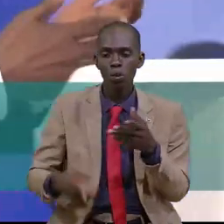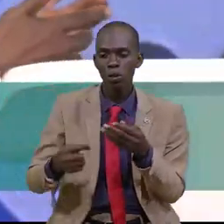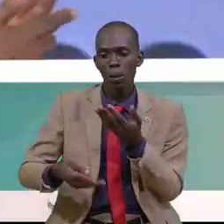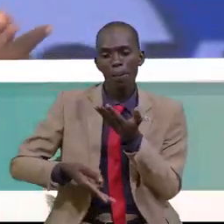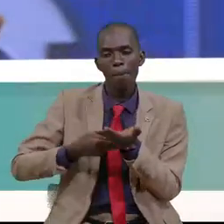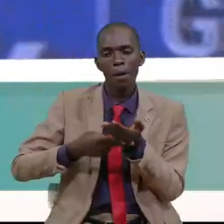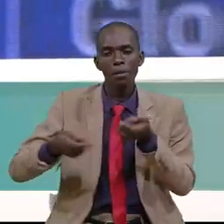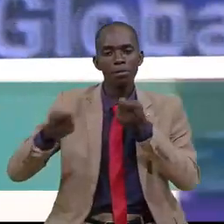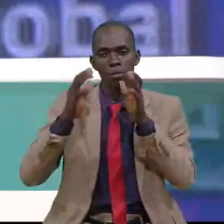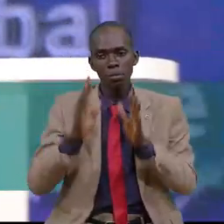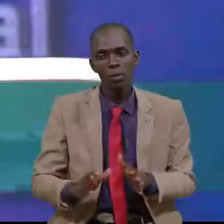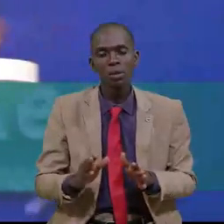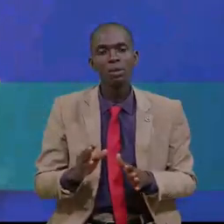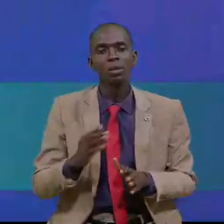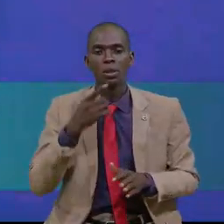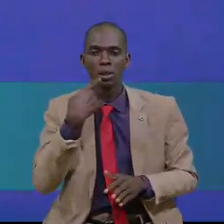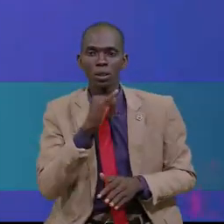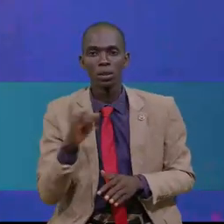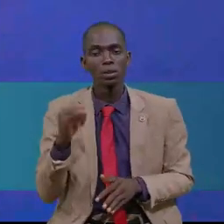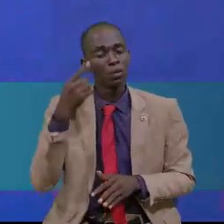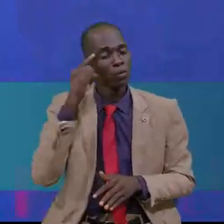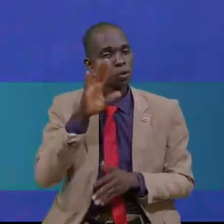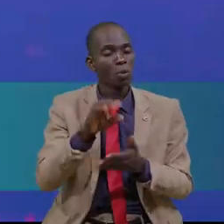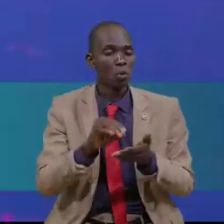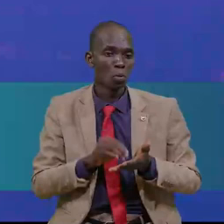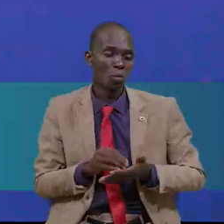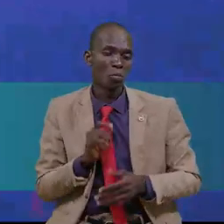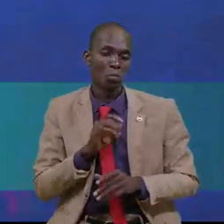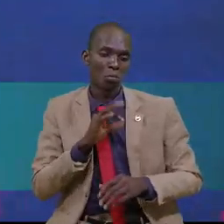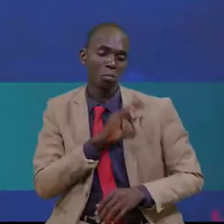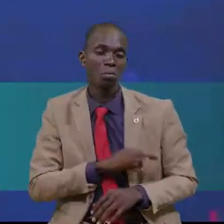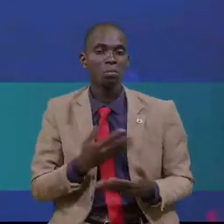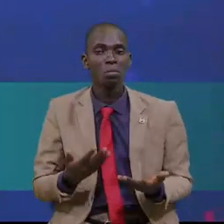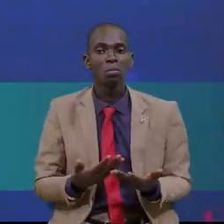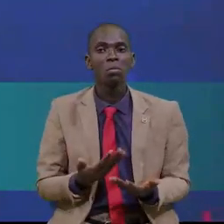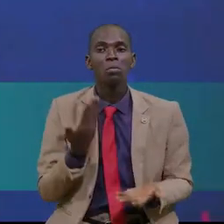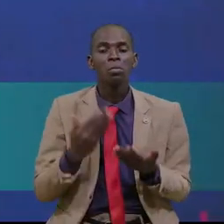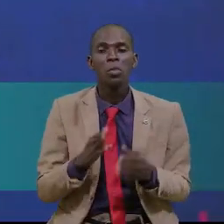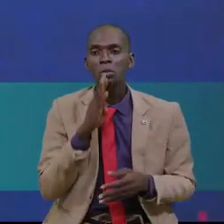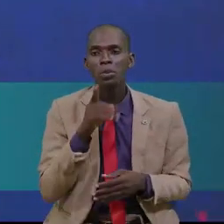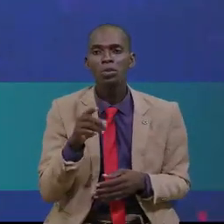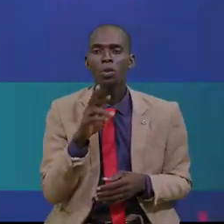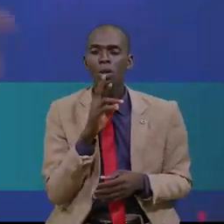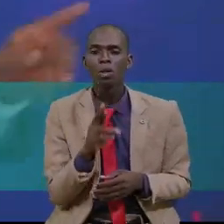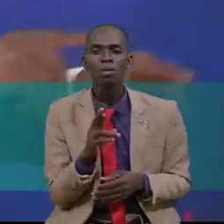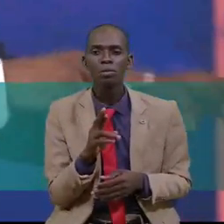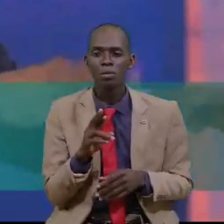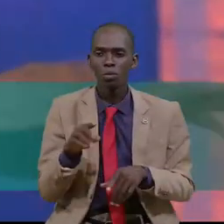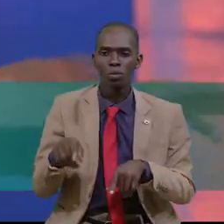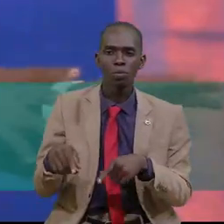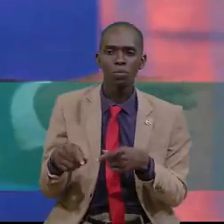gestionnaire dit. Oh, est-ce que vos intérêts augmentent ou peut-être vous êtes au